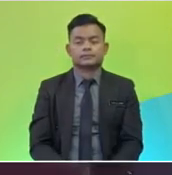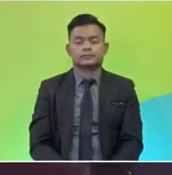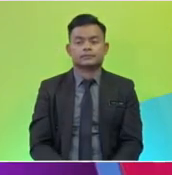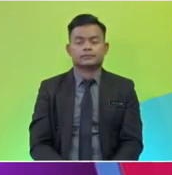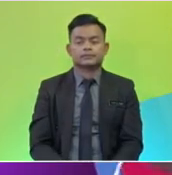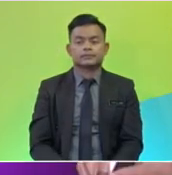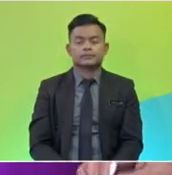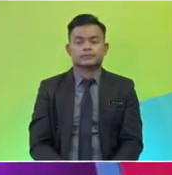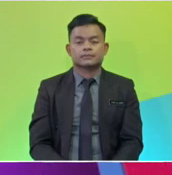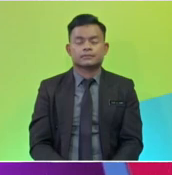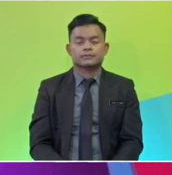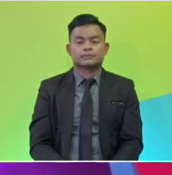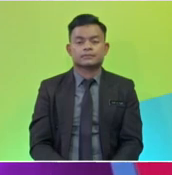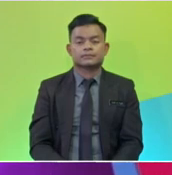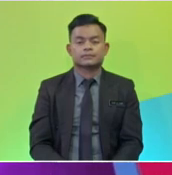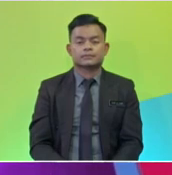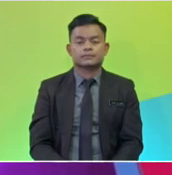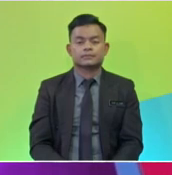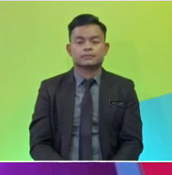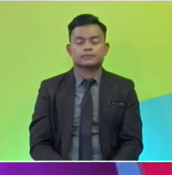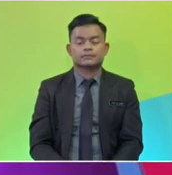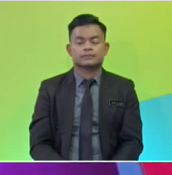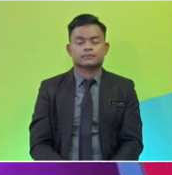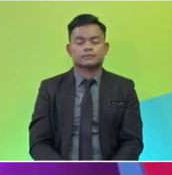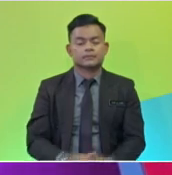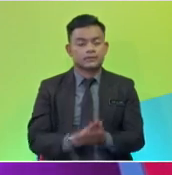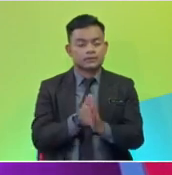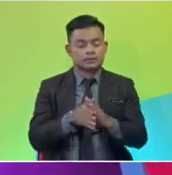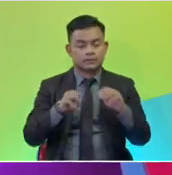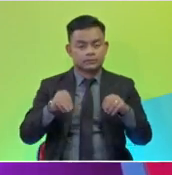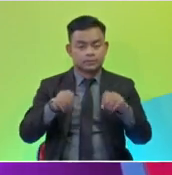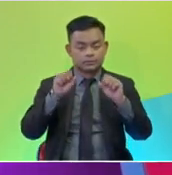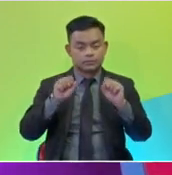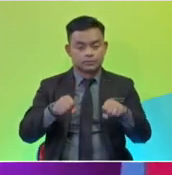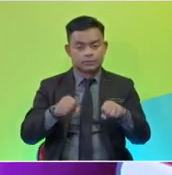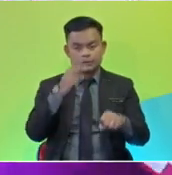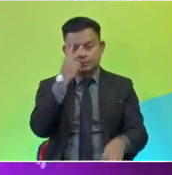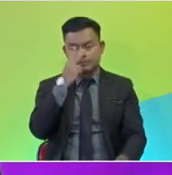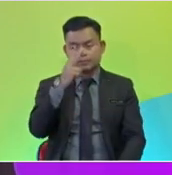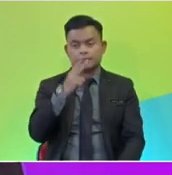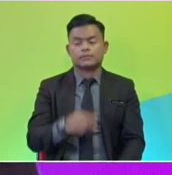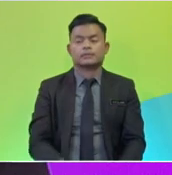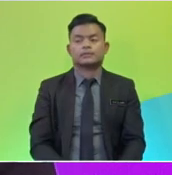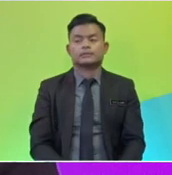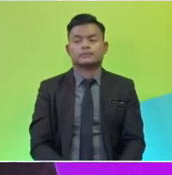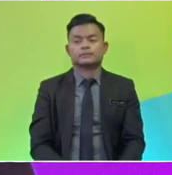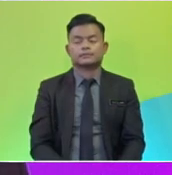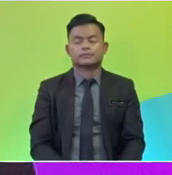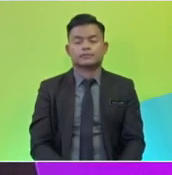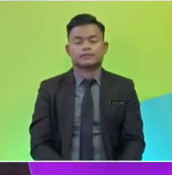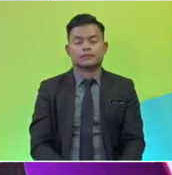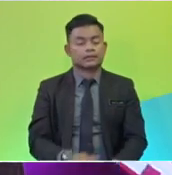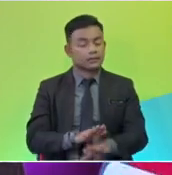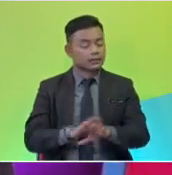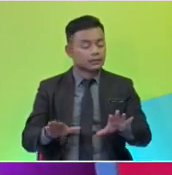tampal dekat sini supaya murid-murid bila nampak saja papan tanda ini dekat kawasan ni jangan